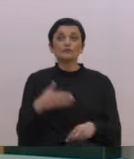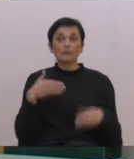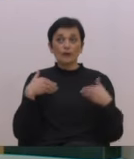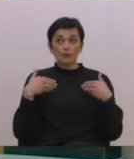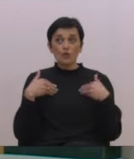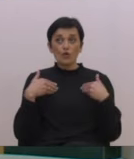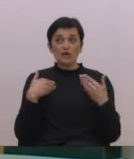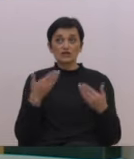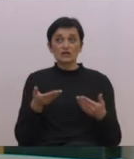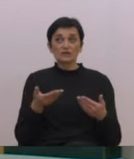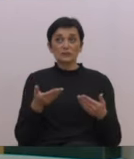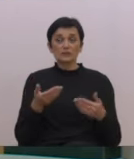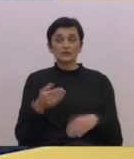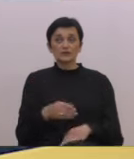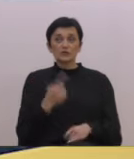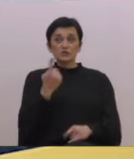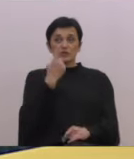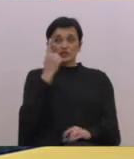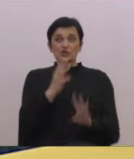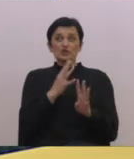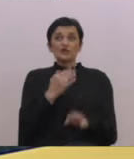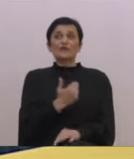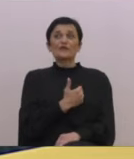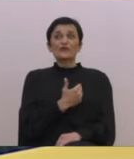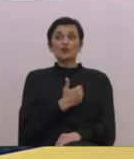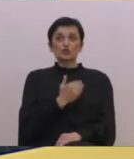მოგესალმებით. პირველ რიგში ვისურვებდი, რომ